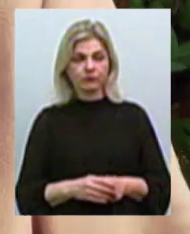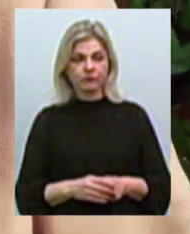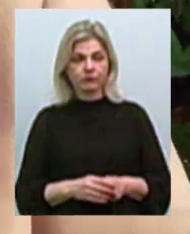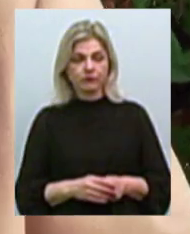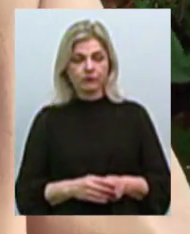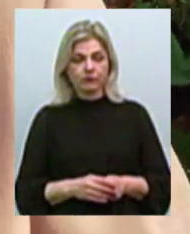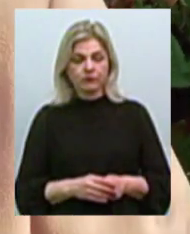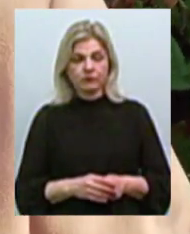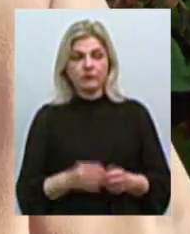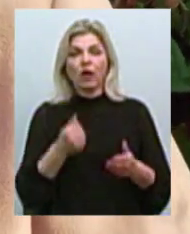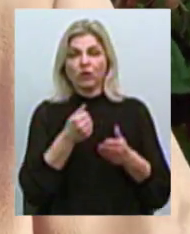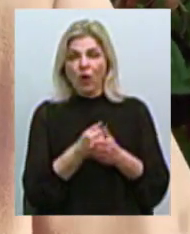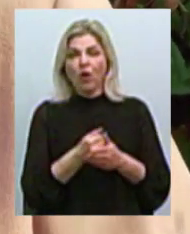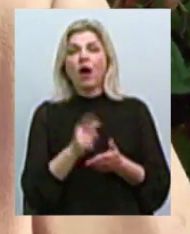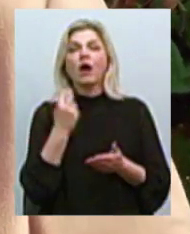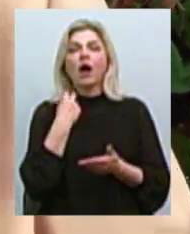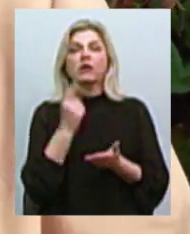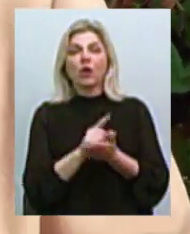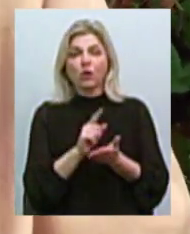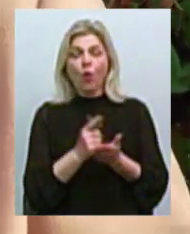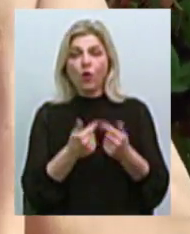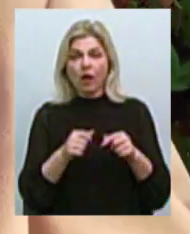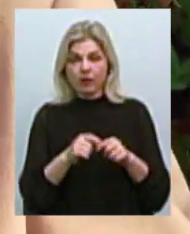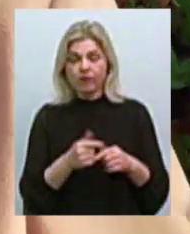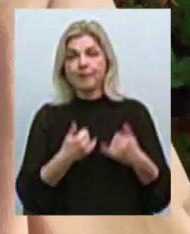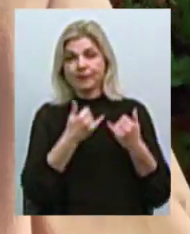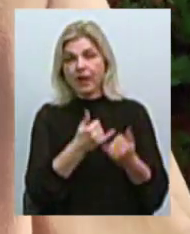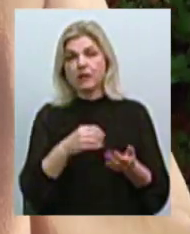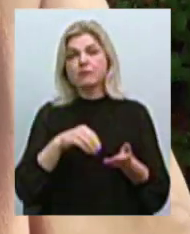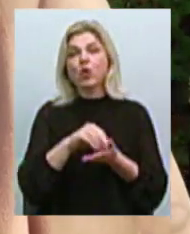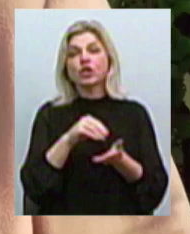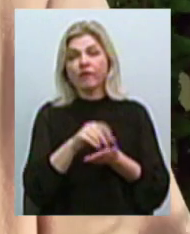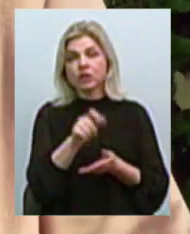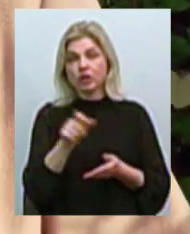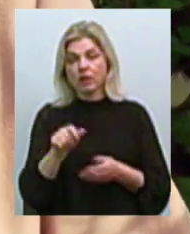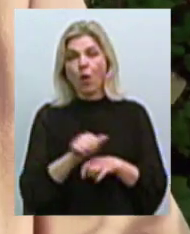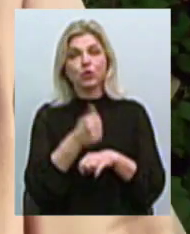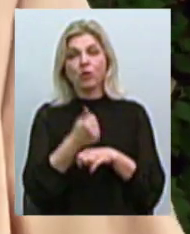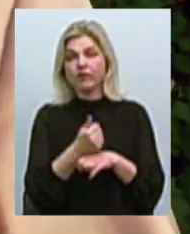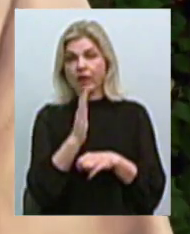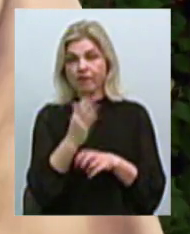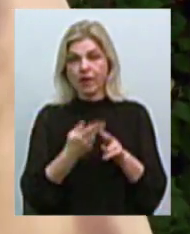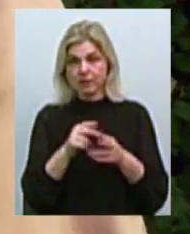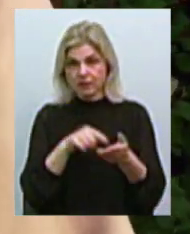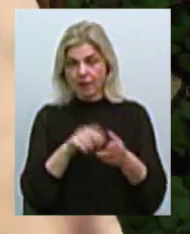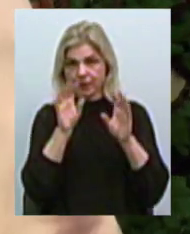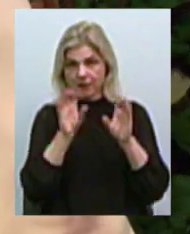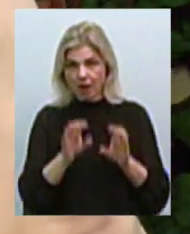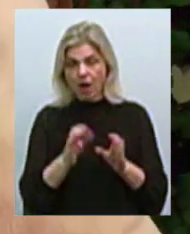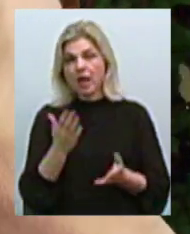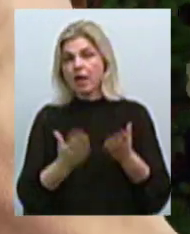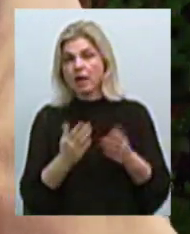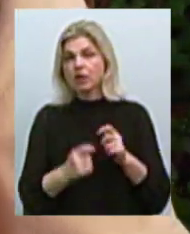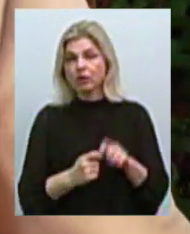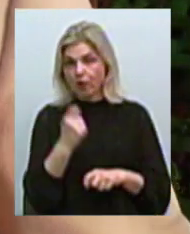до контролюючих органів. Для споживачів, що основне в цих законах, що в разі порушення